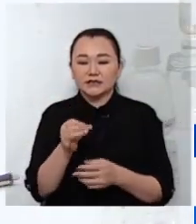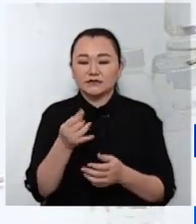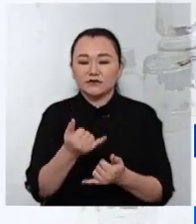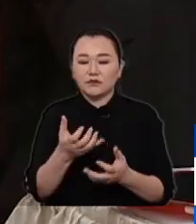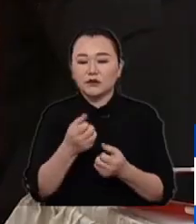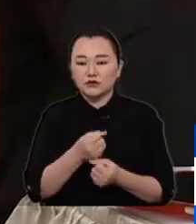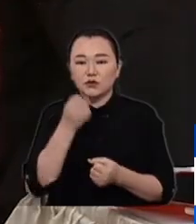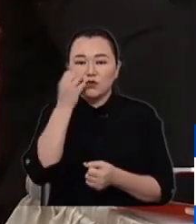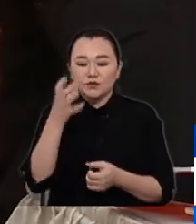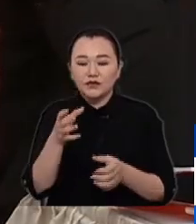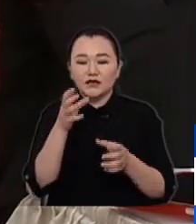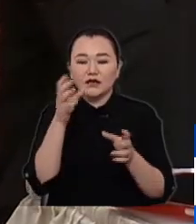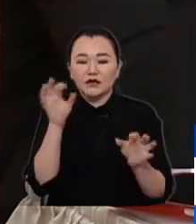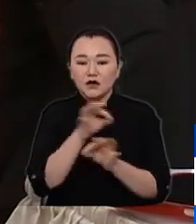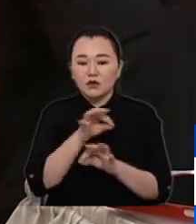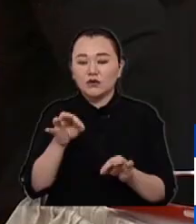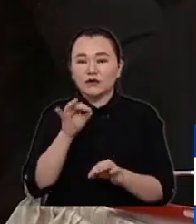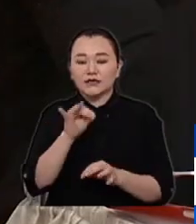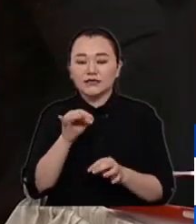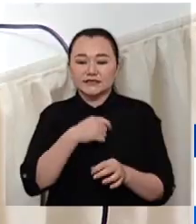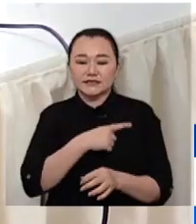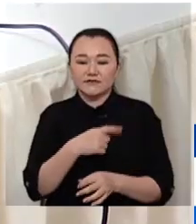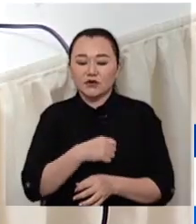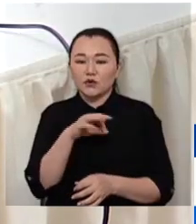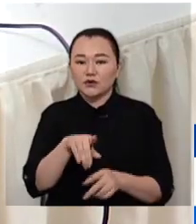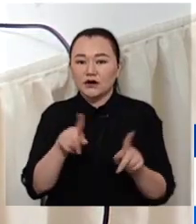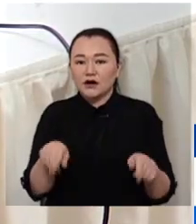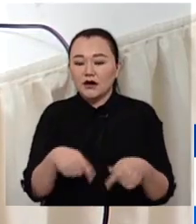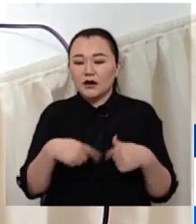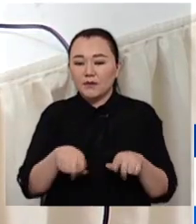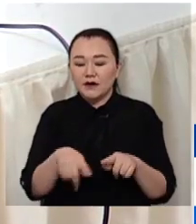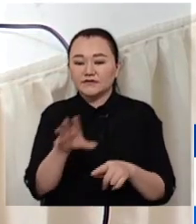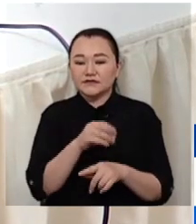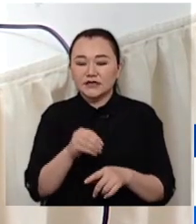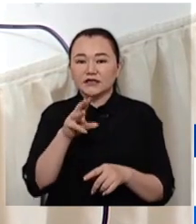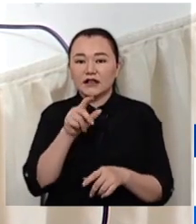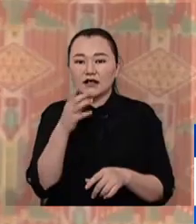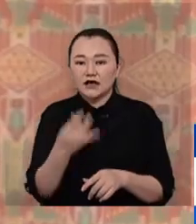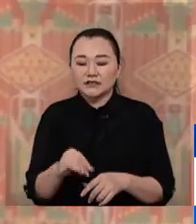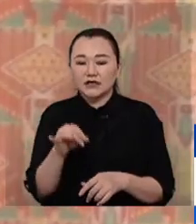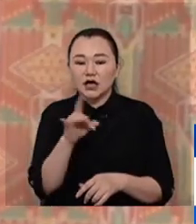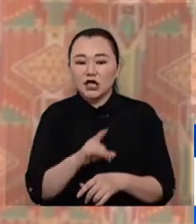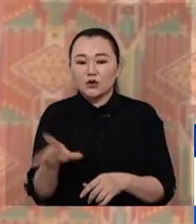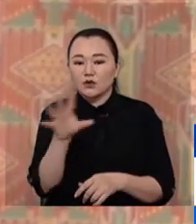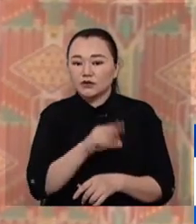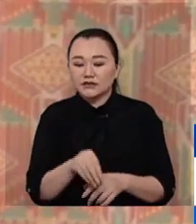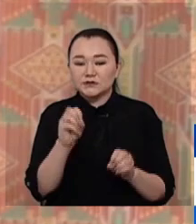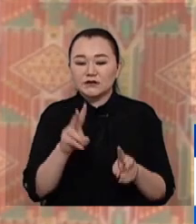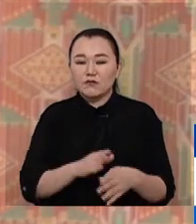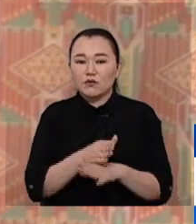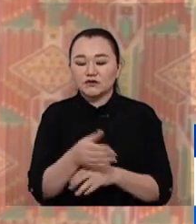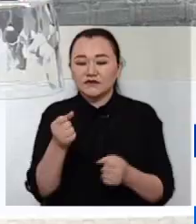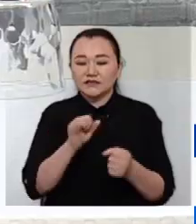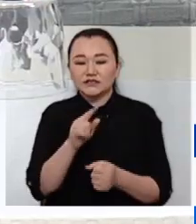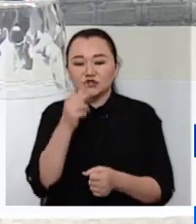ценные умные колонки и сертификаты от компании. Примечательно, что все они представители Талгарского района. Специальным гостем стал водитель